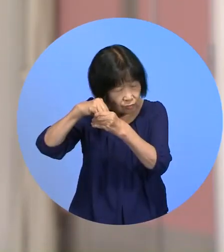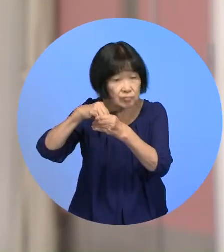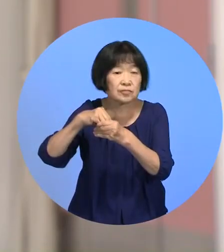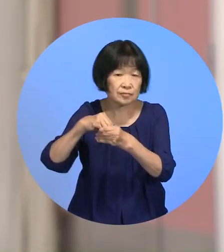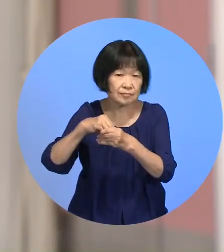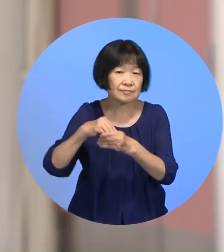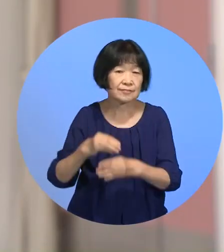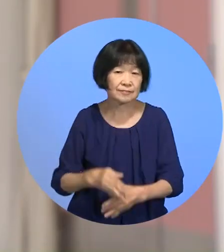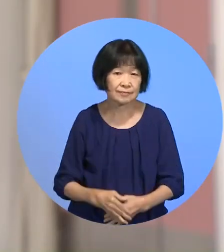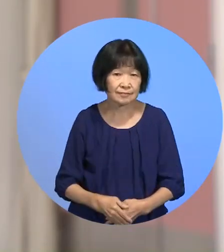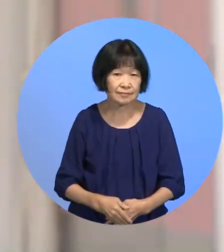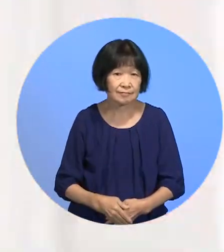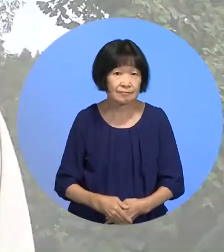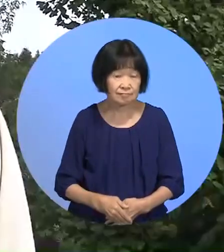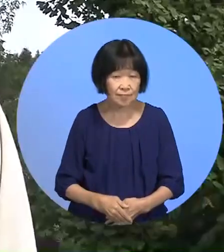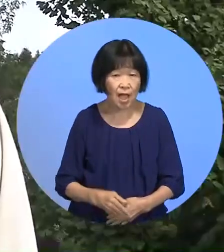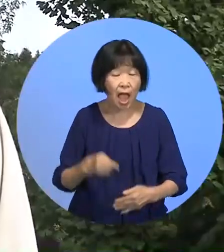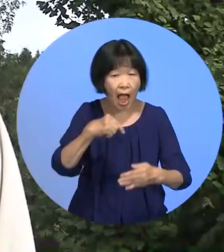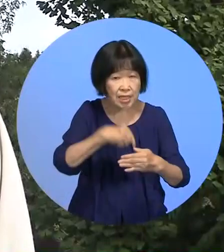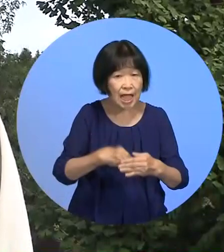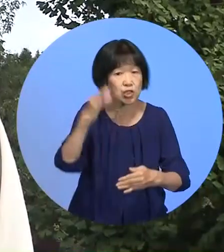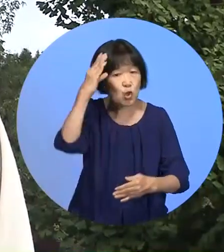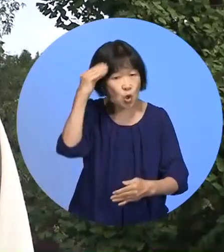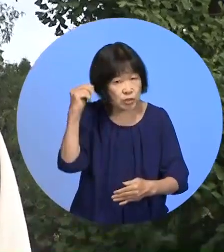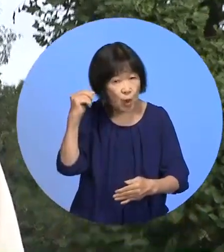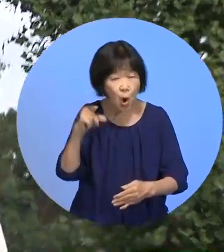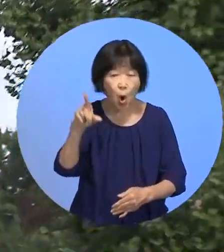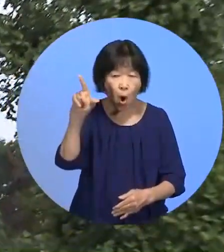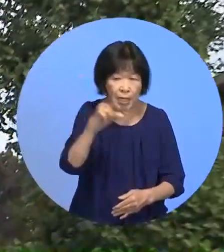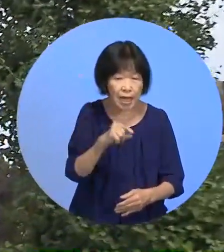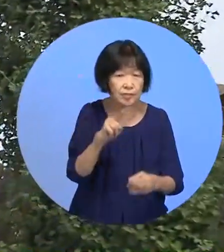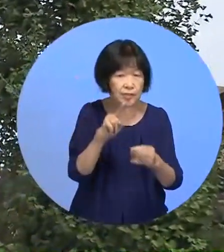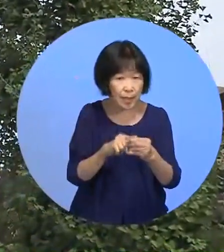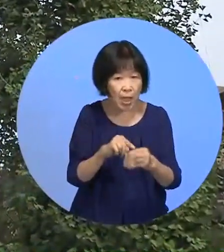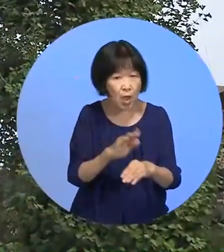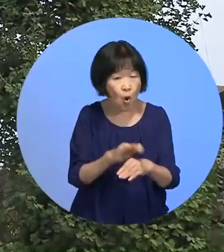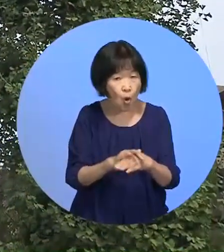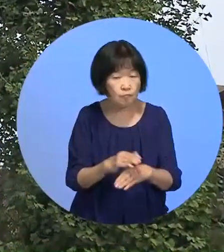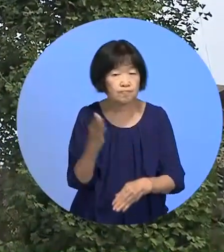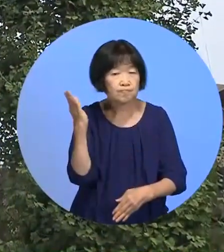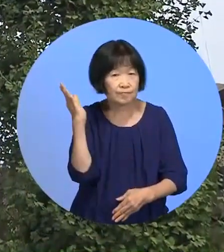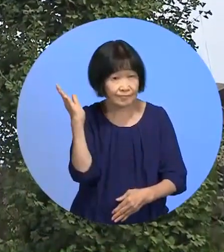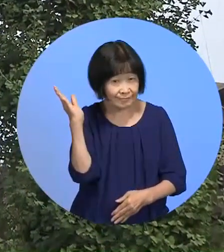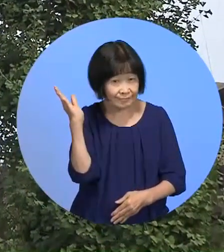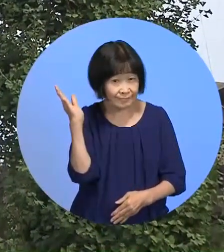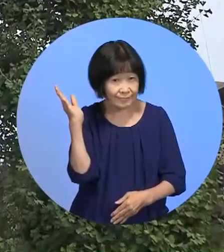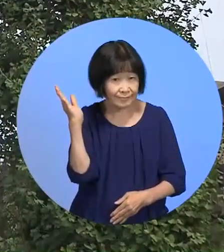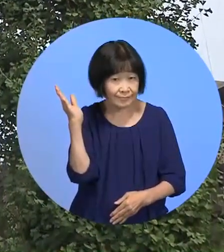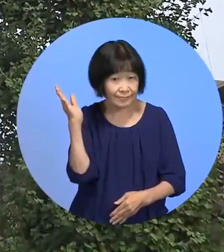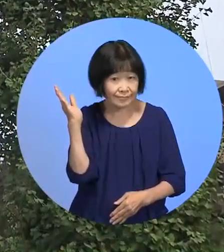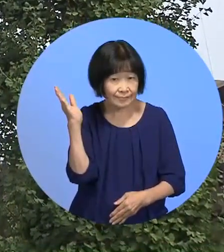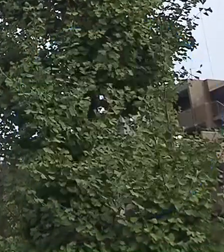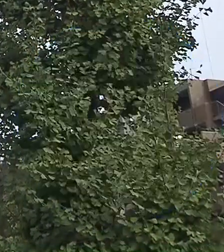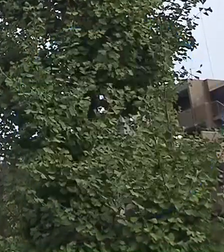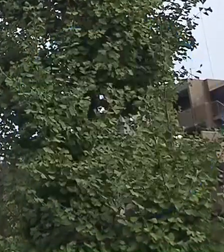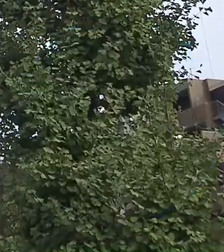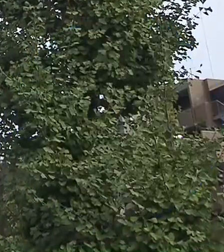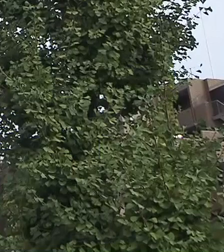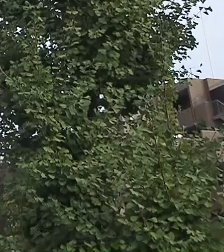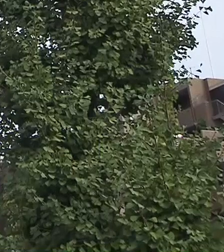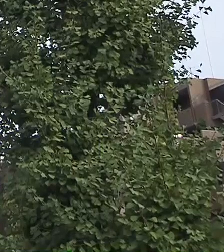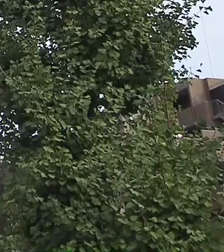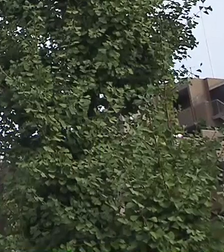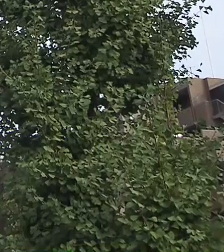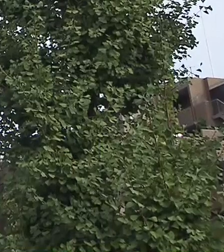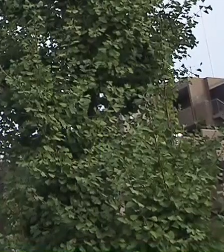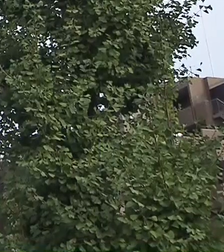ってしまいます。 内臓脂肪を減らすためには摂取エネルギーよりも消費エネルギーを